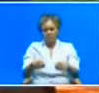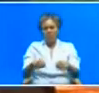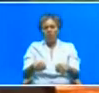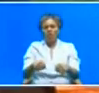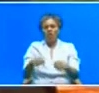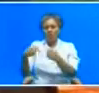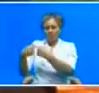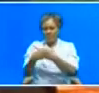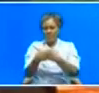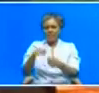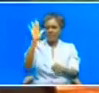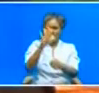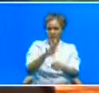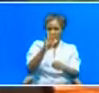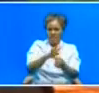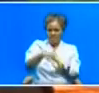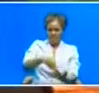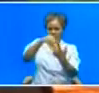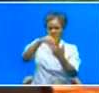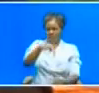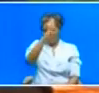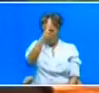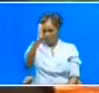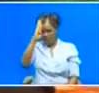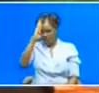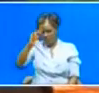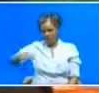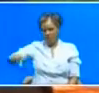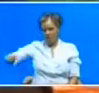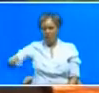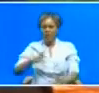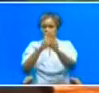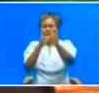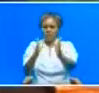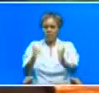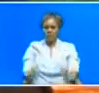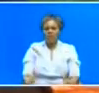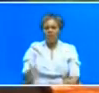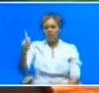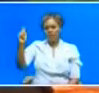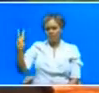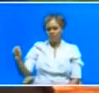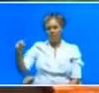kubwa ya matatizo, haswa katika kaunti ya Bungoma. Robert Wanyonyi, KTN Leo.